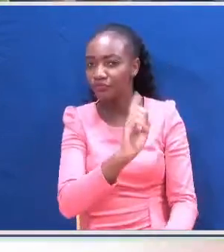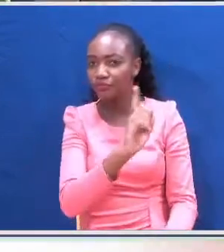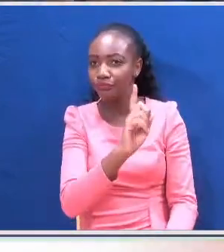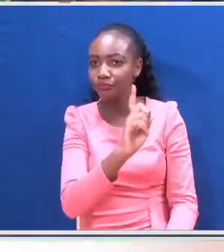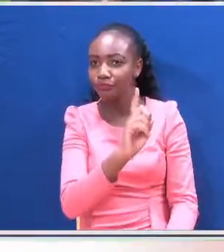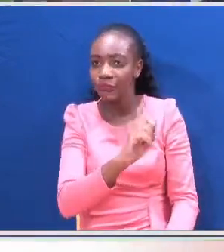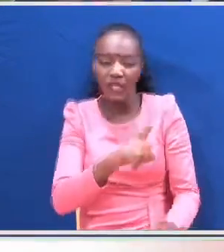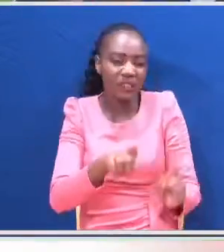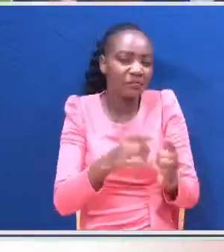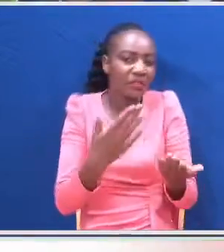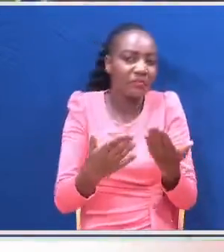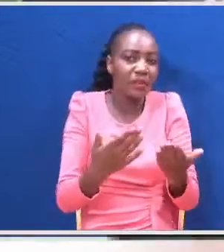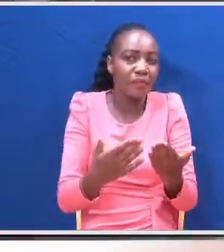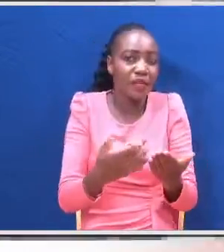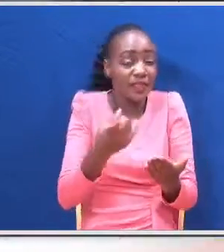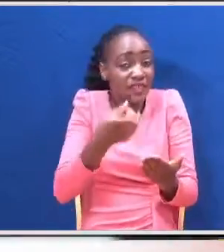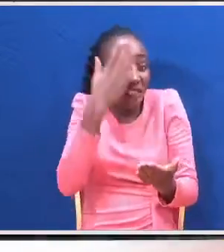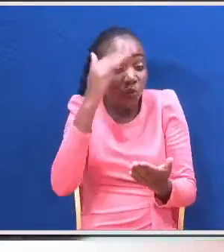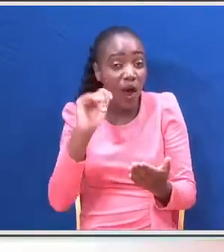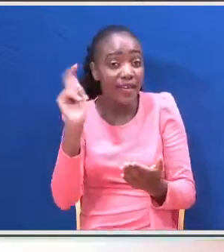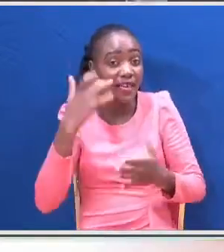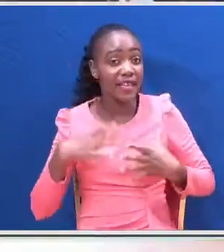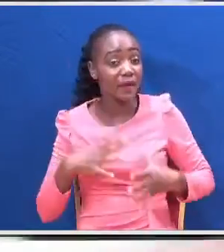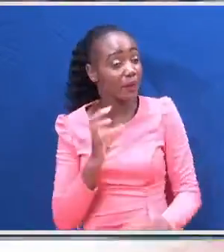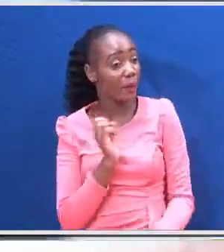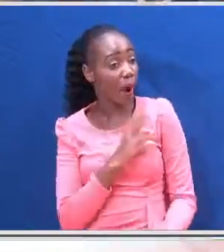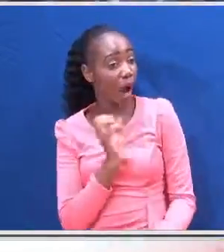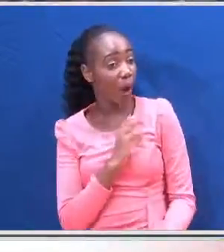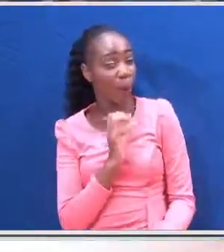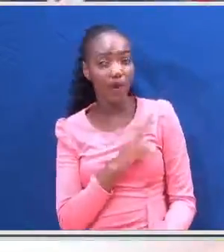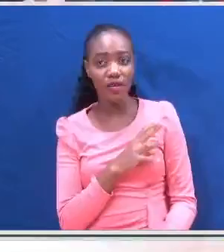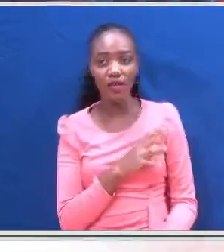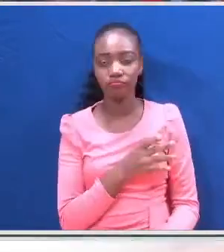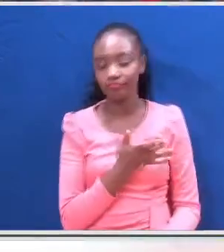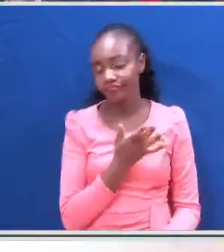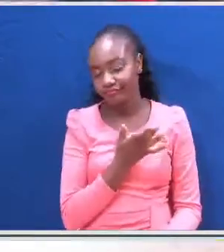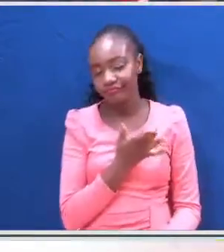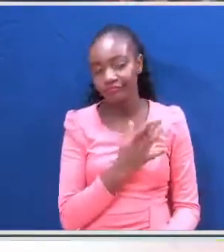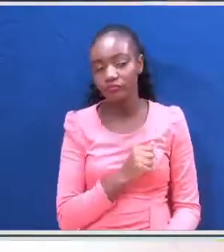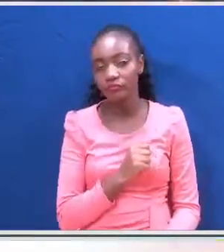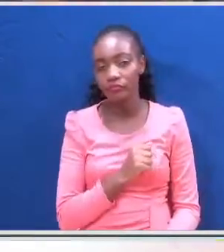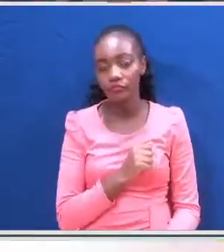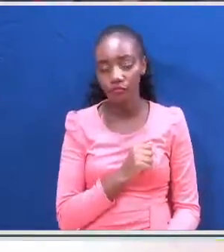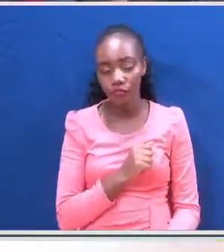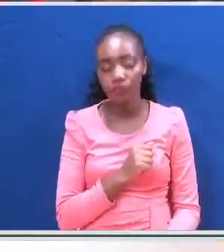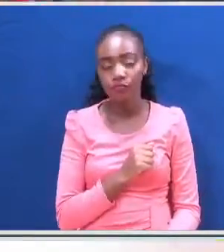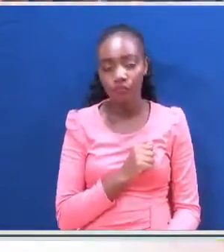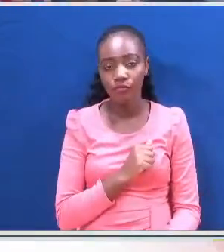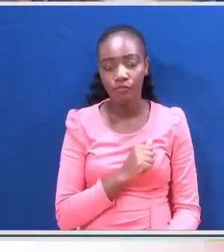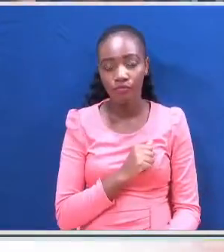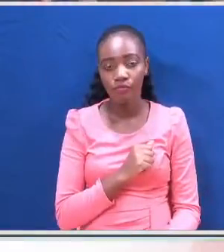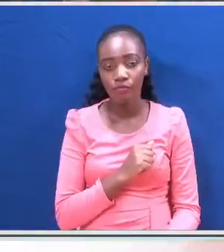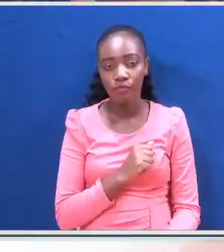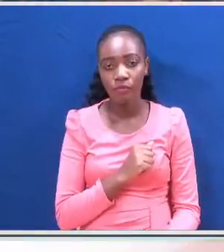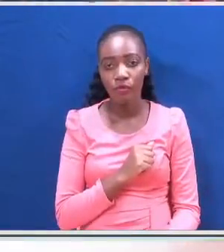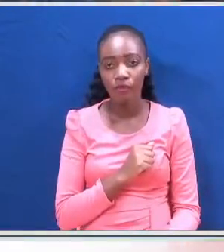ishara kuwa pengine lalama za Wakenya huenda zimechangia katika kutolewa kwa taarifa hiyo kwa umma.